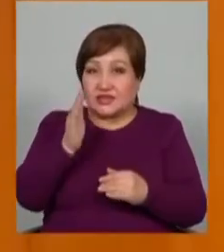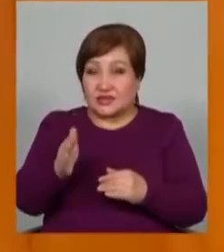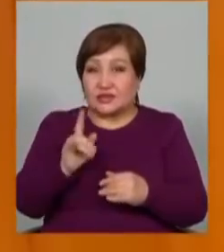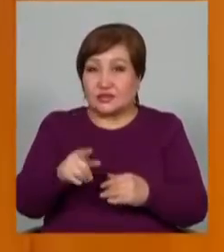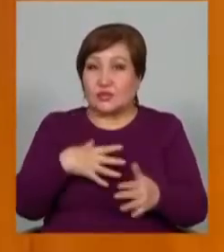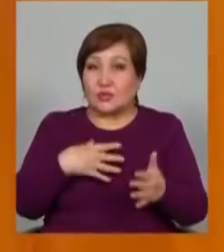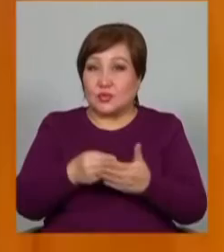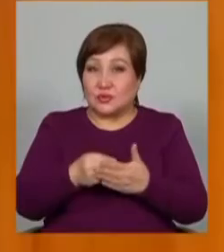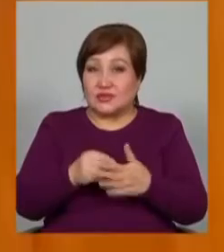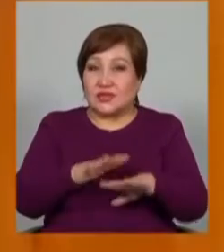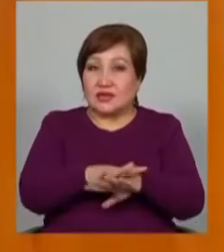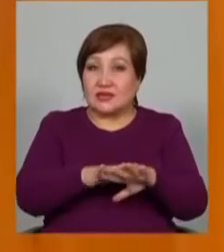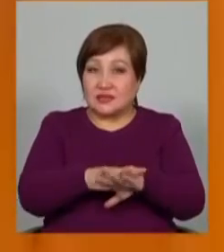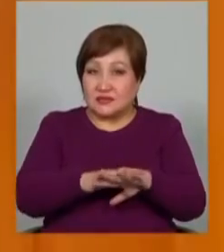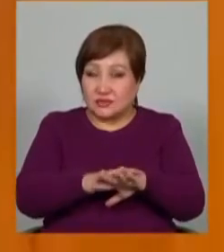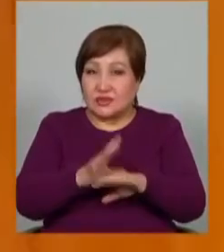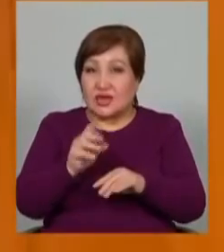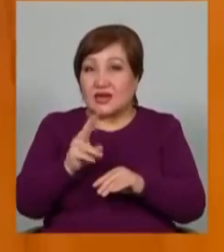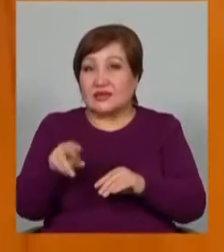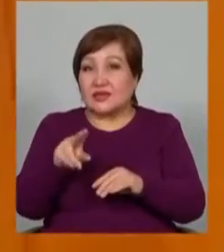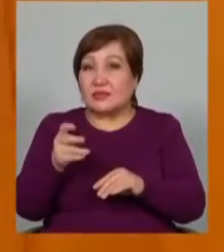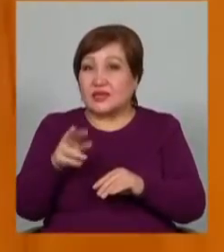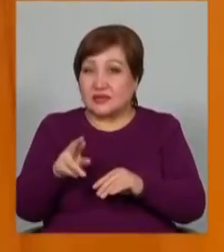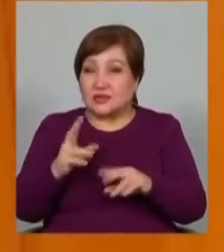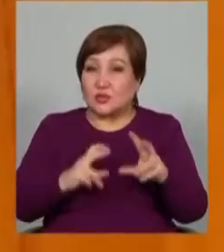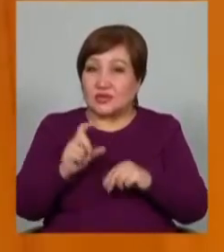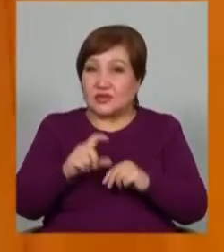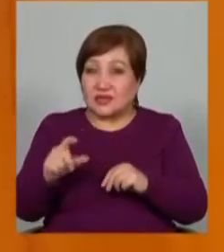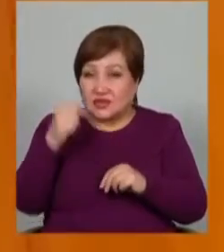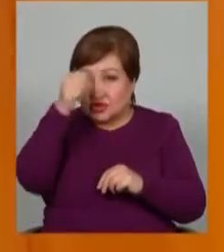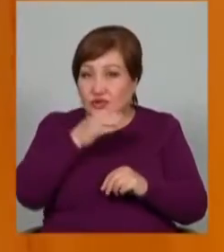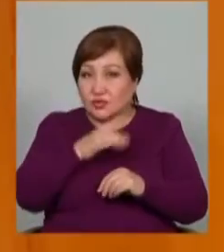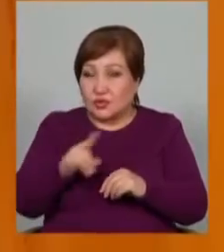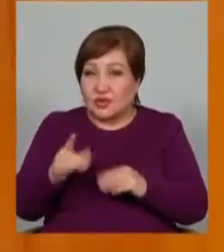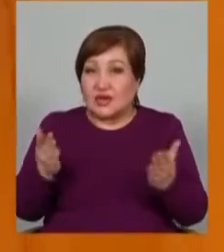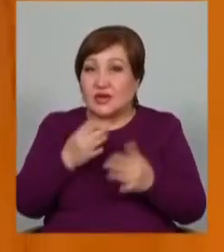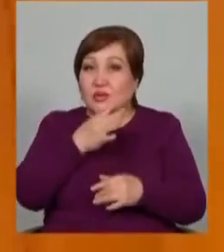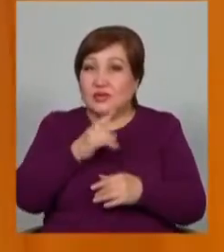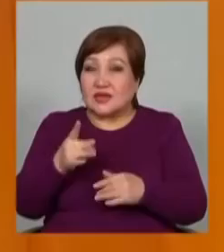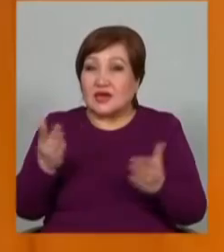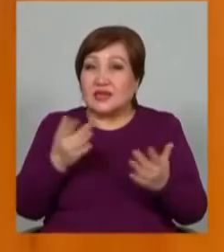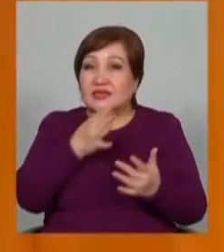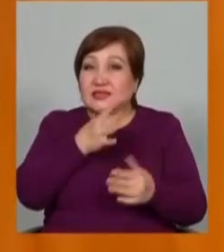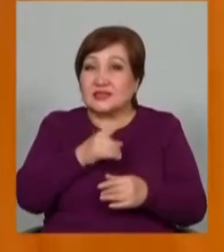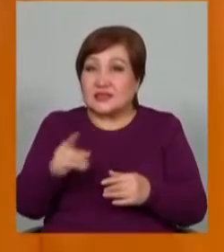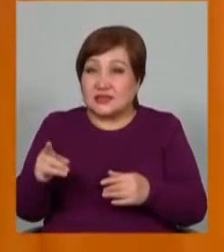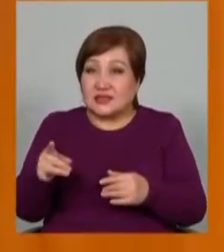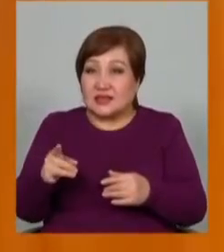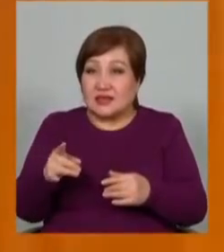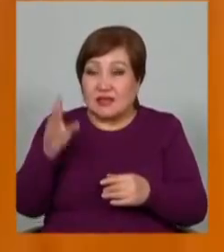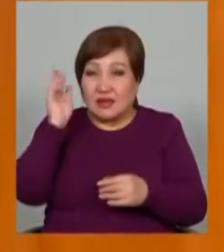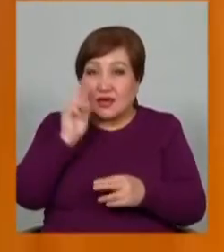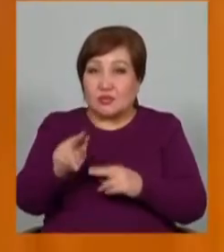мына кестесін жасау, академиялық кредиттерді жыл бойы қай уақытта, қай кезеңде игеруге болады деген